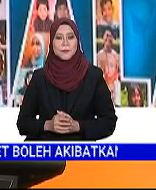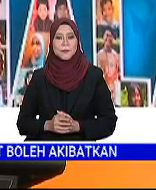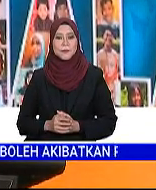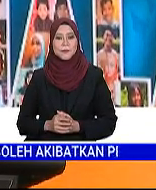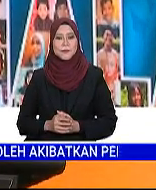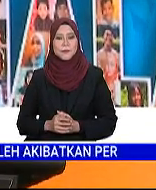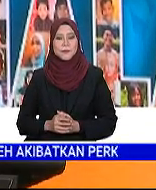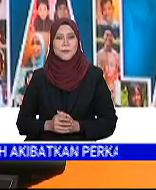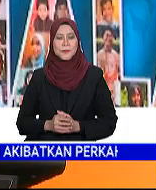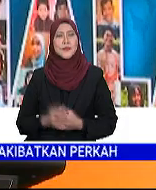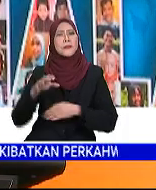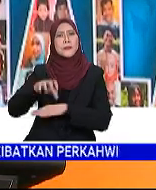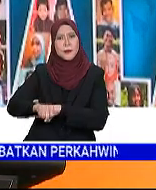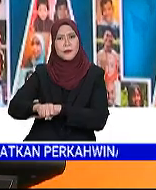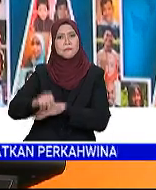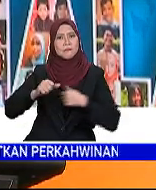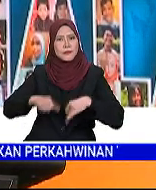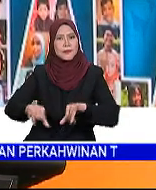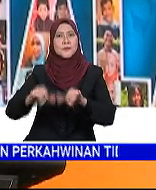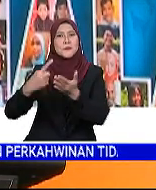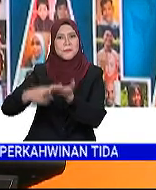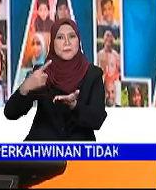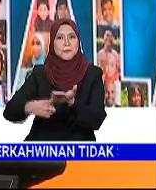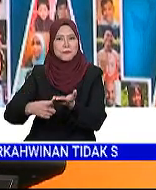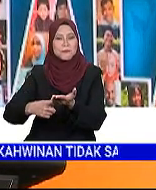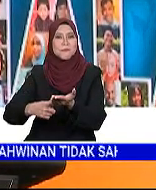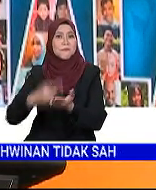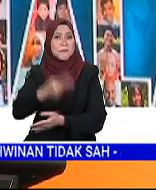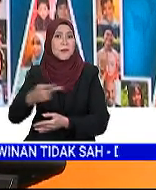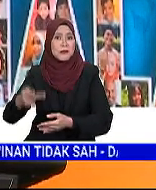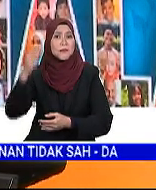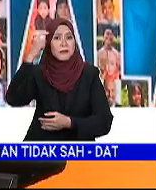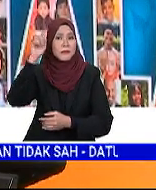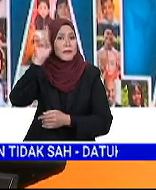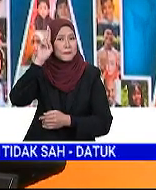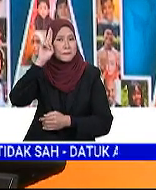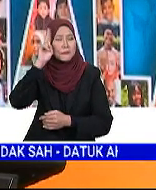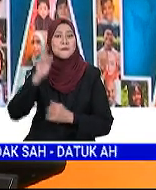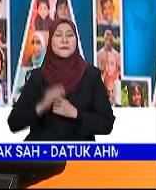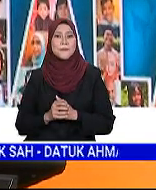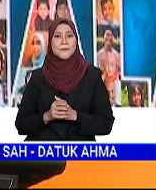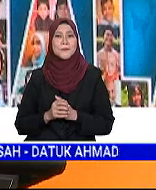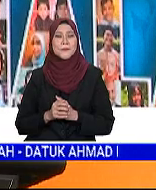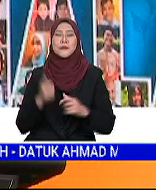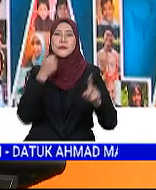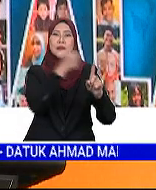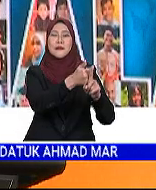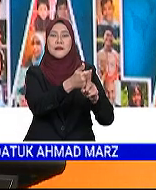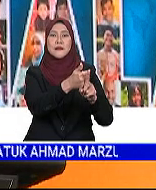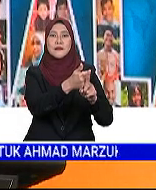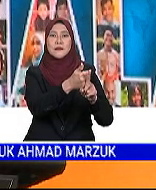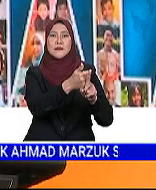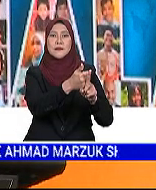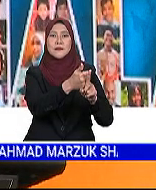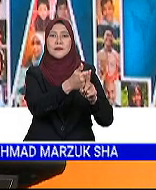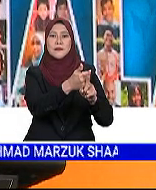Malam masih lagi kita membincangkan perkara yang sama. InsyaAllah kita telah pun mengarahkan, Kabinet telah